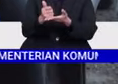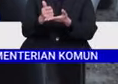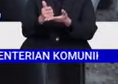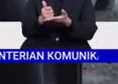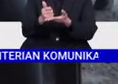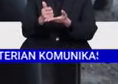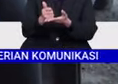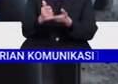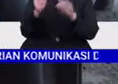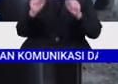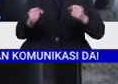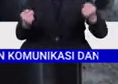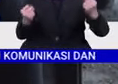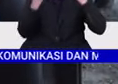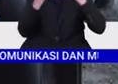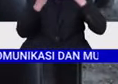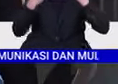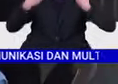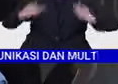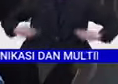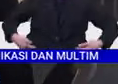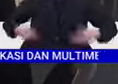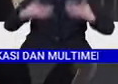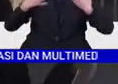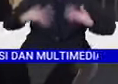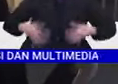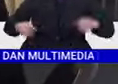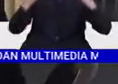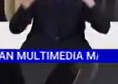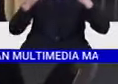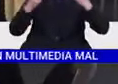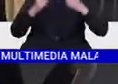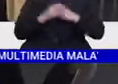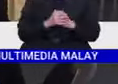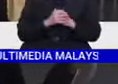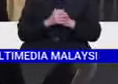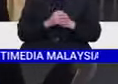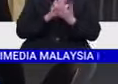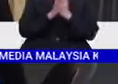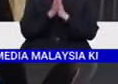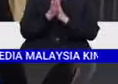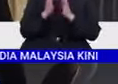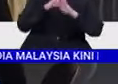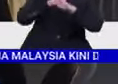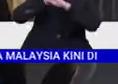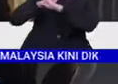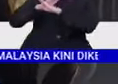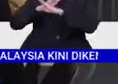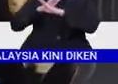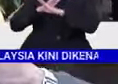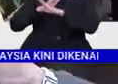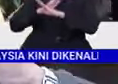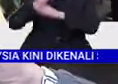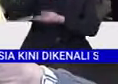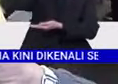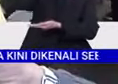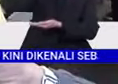dapat menguatkan imun badan kita dan semoga menjadi asbab lah penurunan